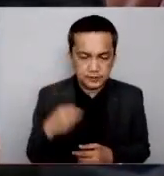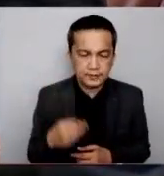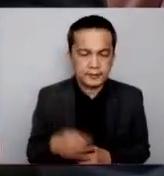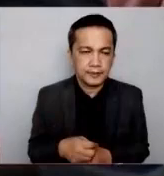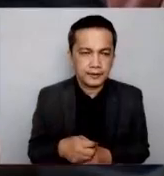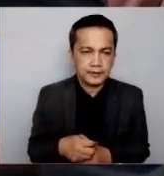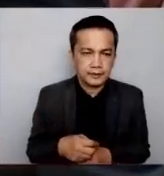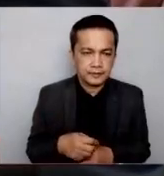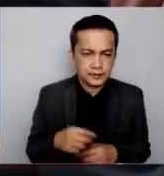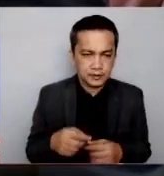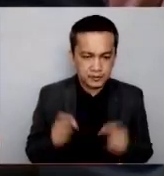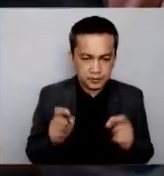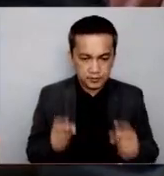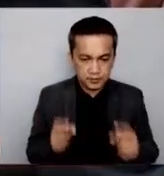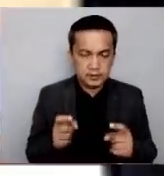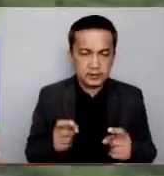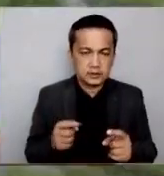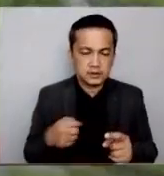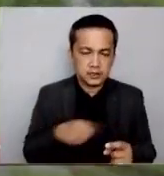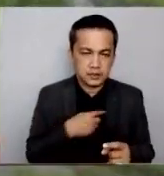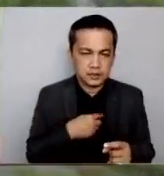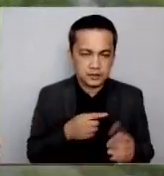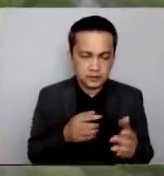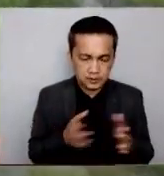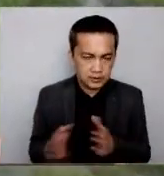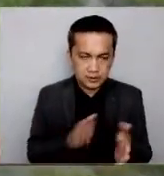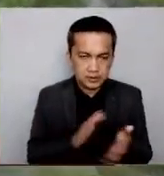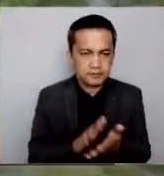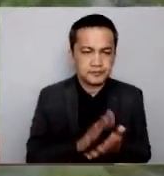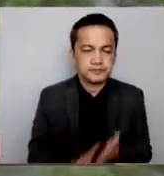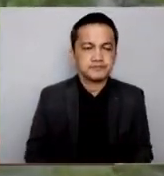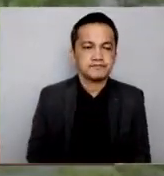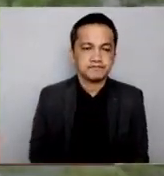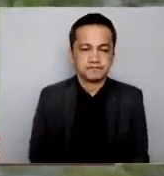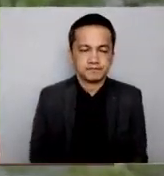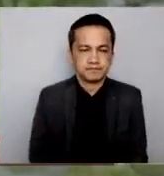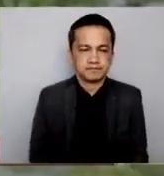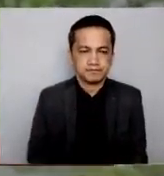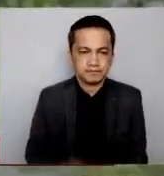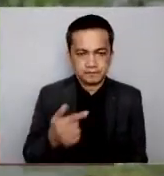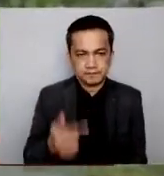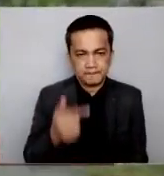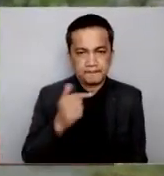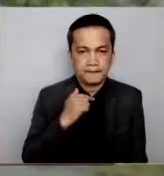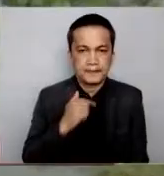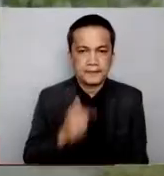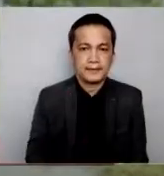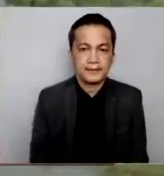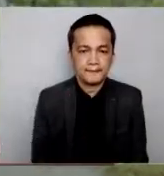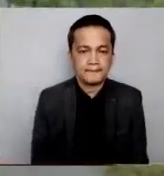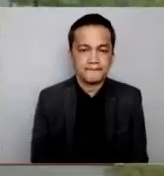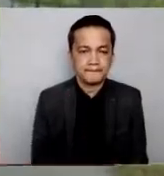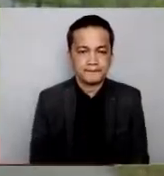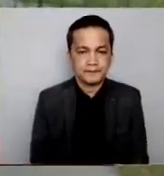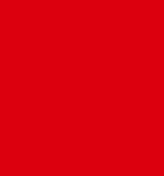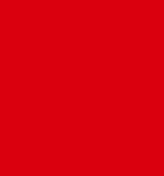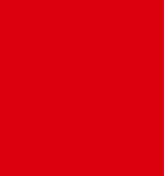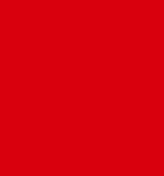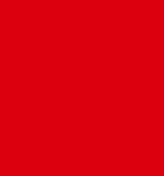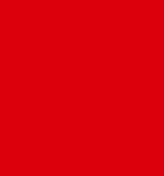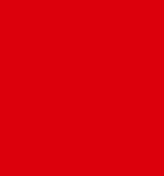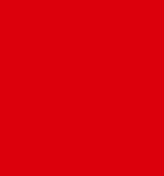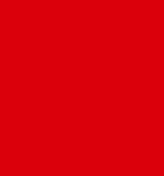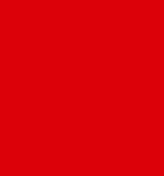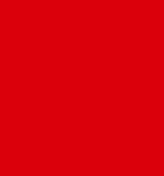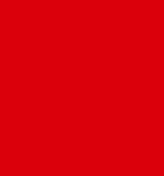up ho namin yung cleanup. Nagbabalita mula sa frontline, Mon Gualvez, News 5.